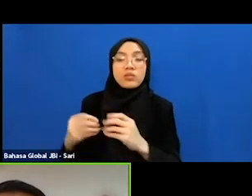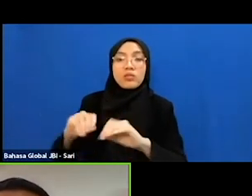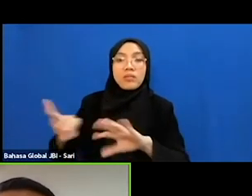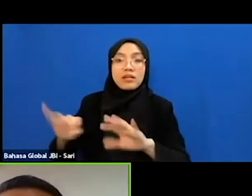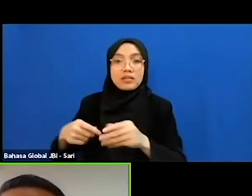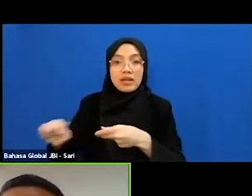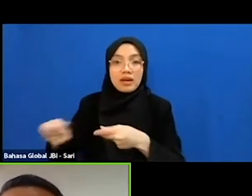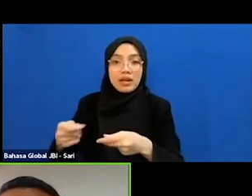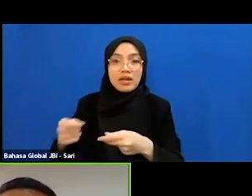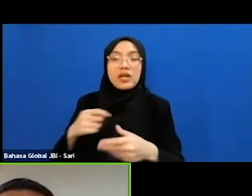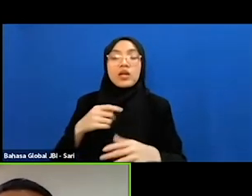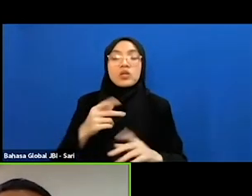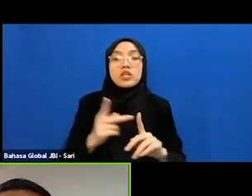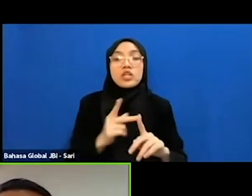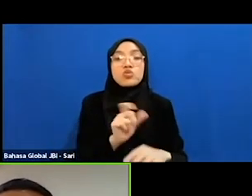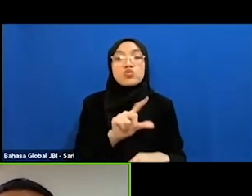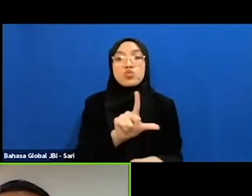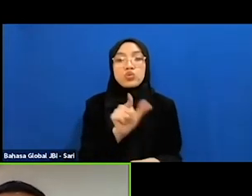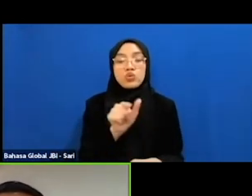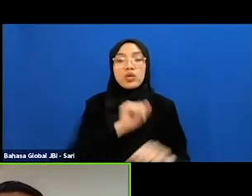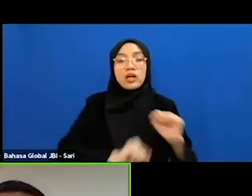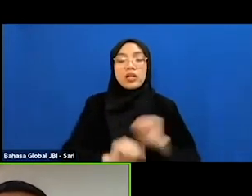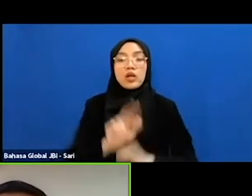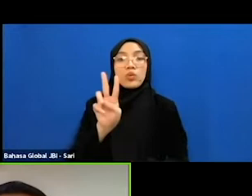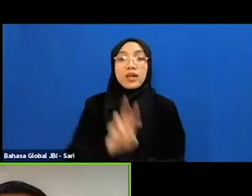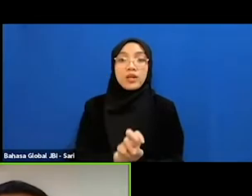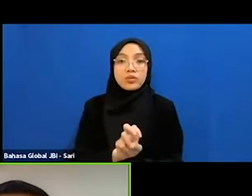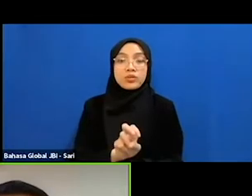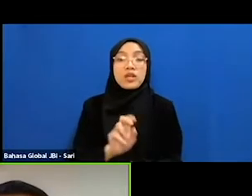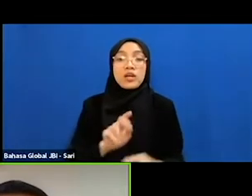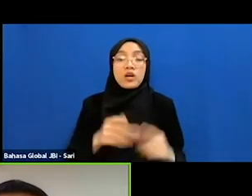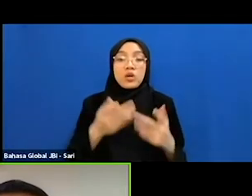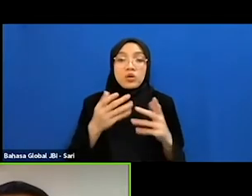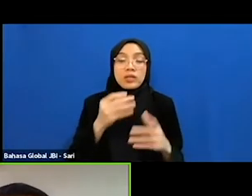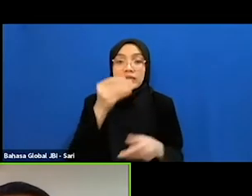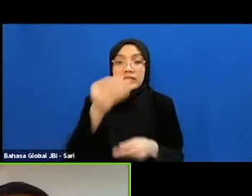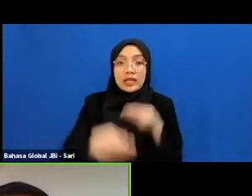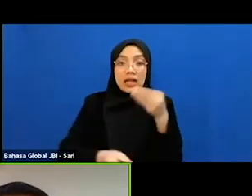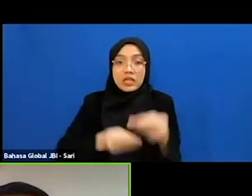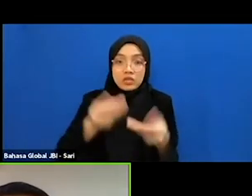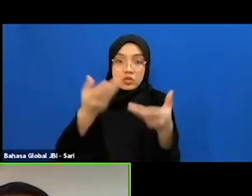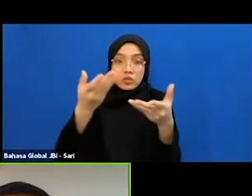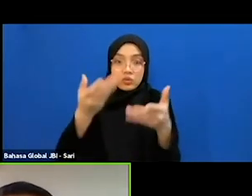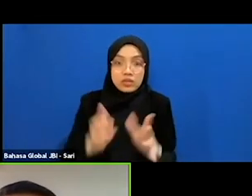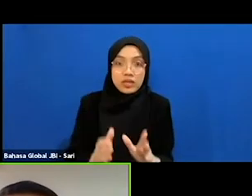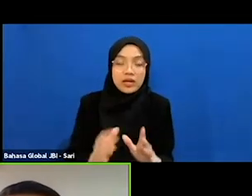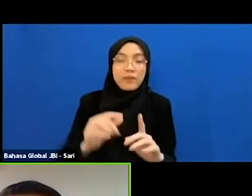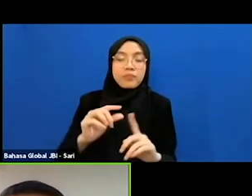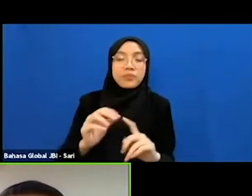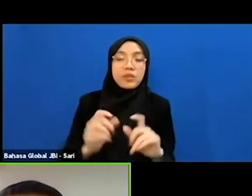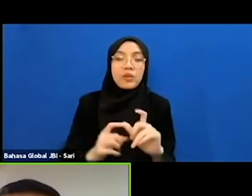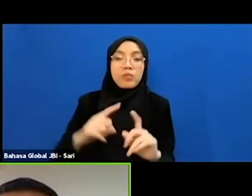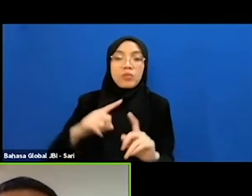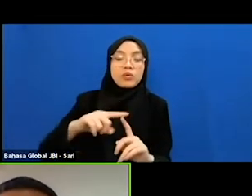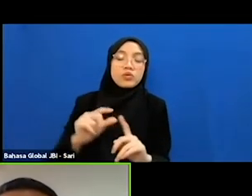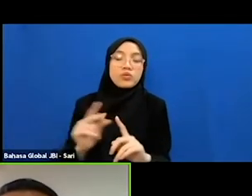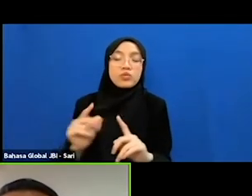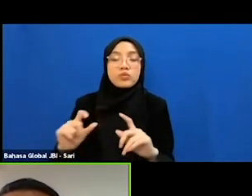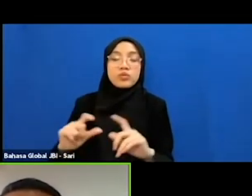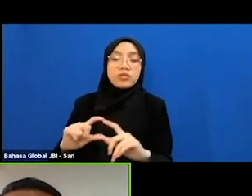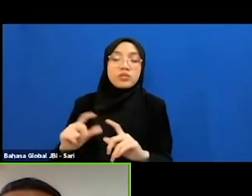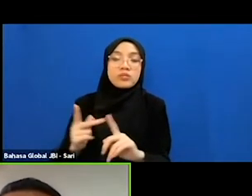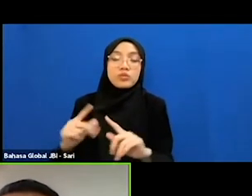adalah di Hulu setelah transaksi pospol kiss ada dua hal